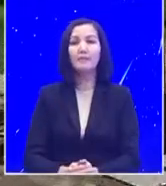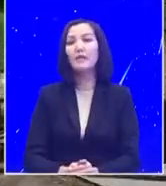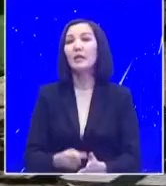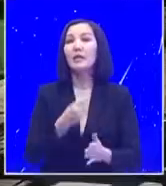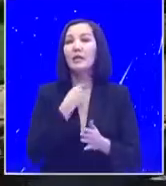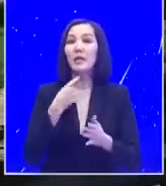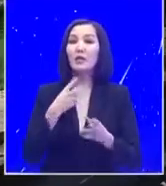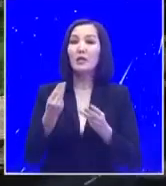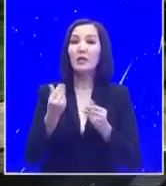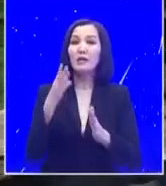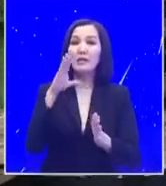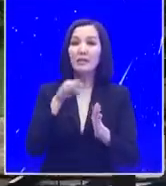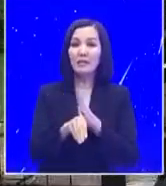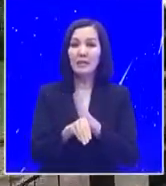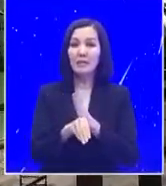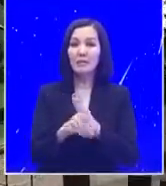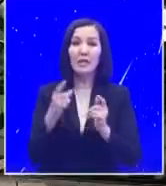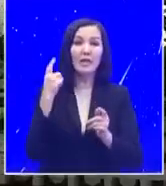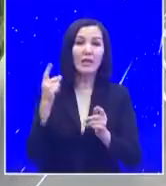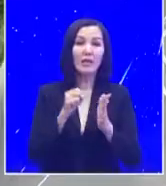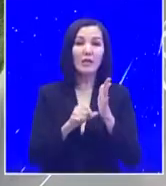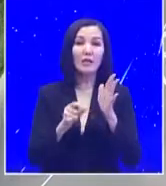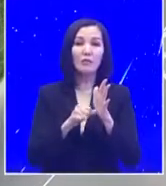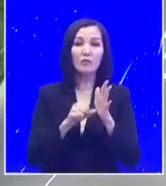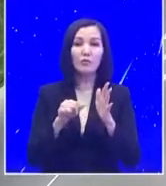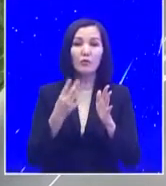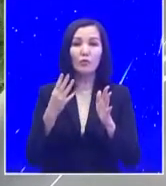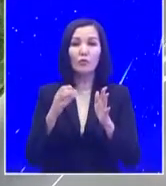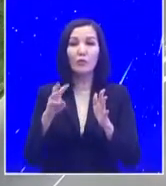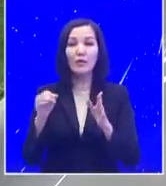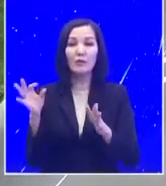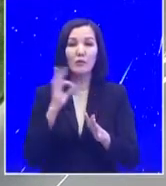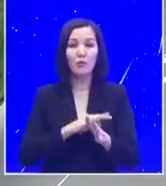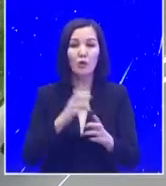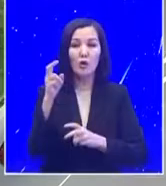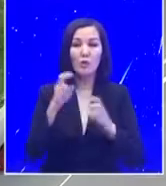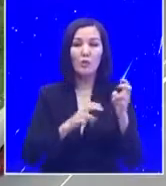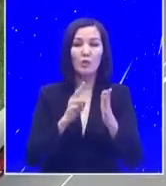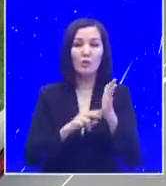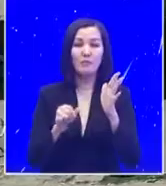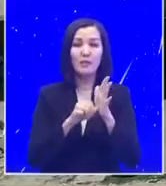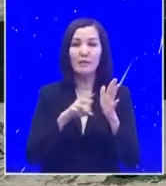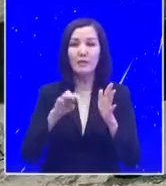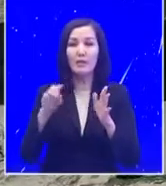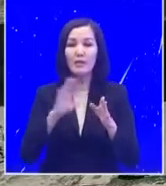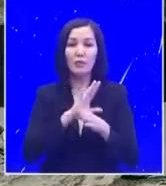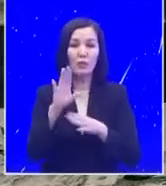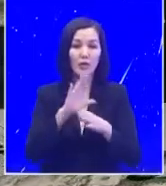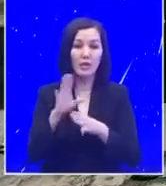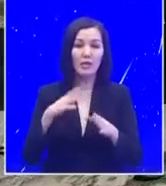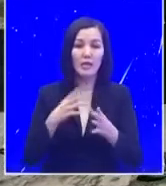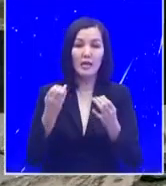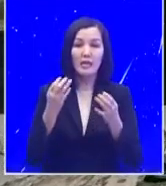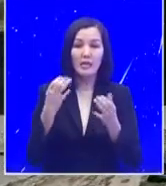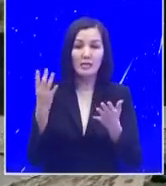Талдықорған инвестициялық тартымды қала. Экономикасын 6,4 миллиард теңге құйылды. Өнеркәсіпте 76 миллиард теңгенің өнімі өндірілді. Тағы